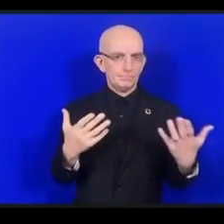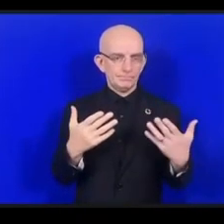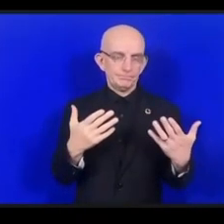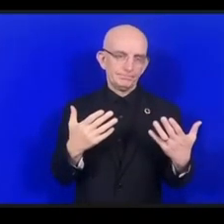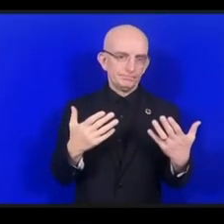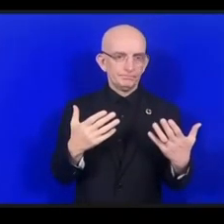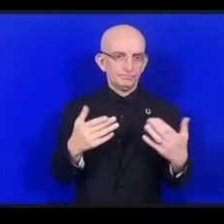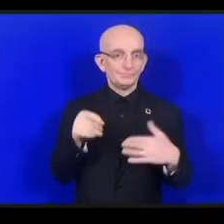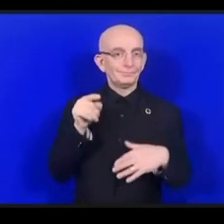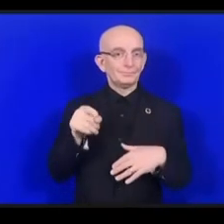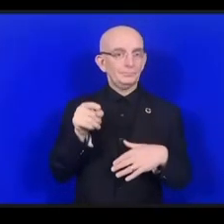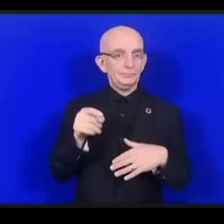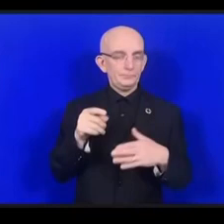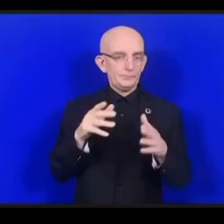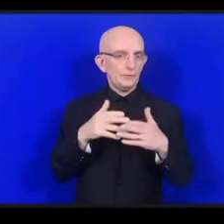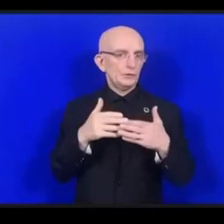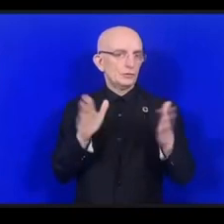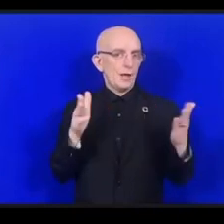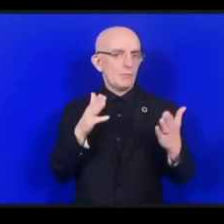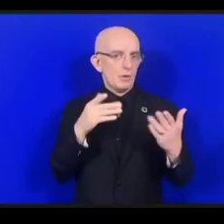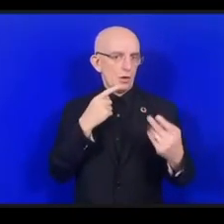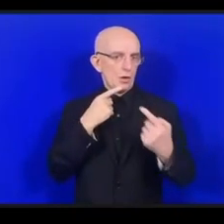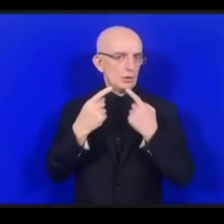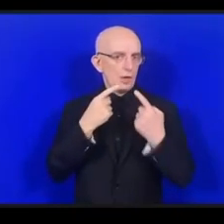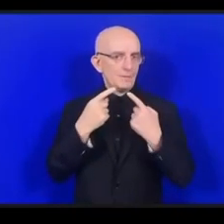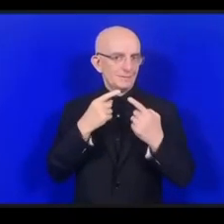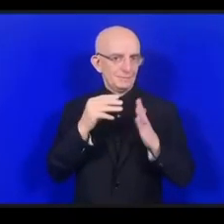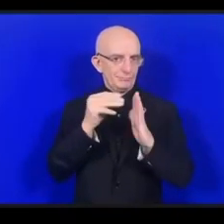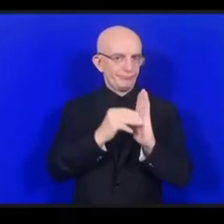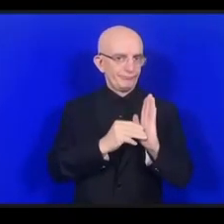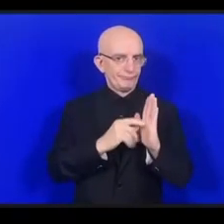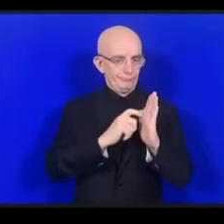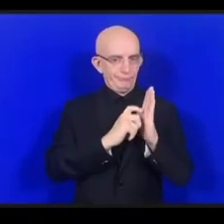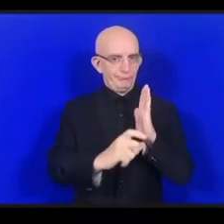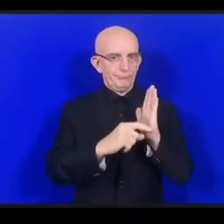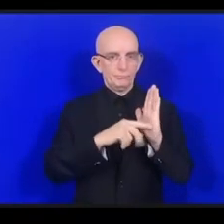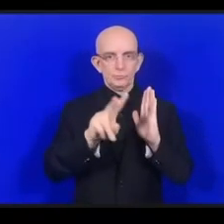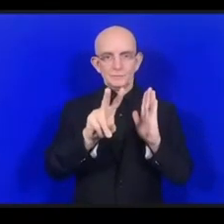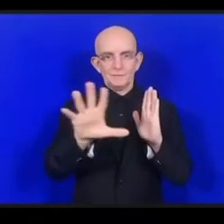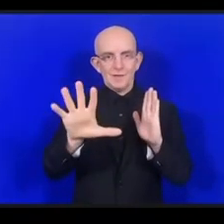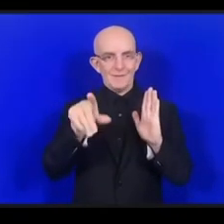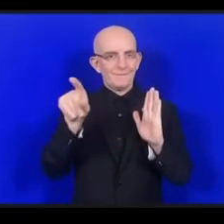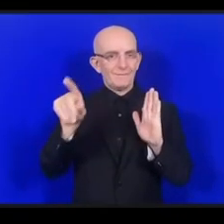联合国儿童权利委员会